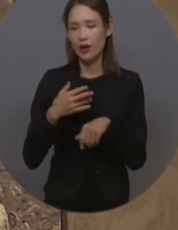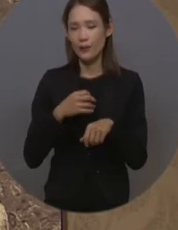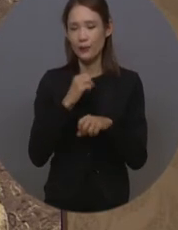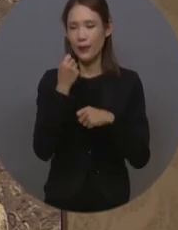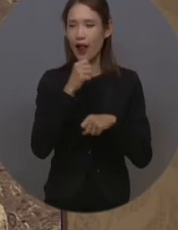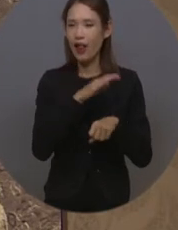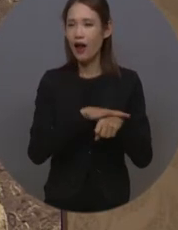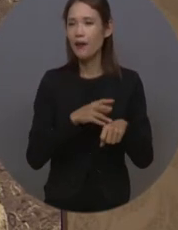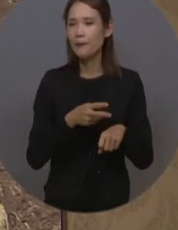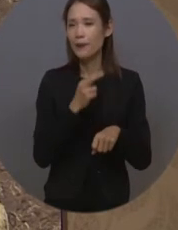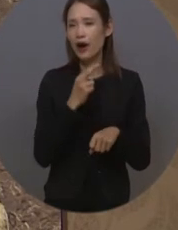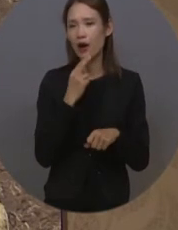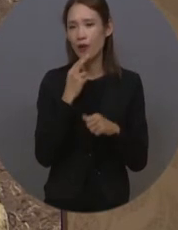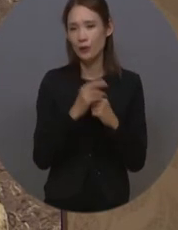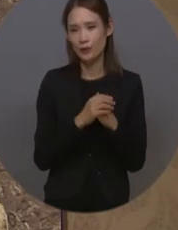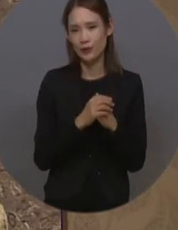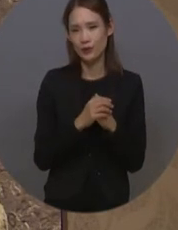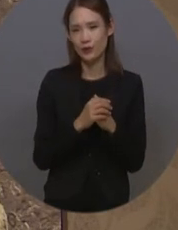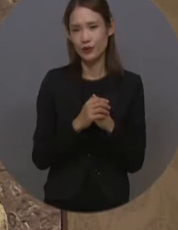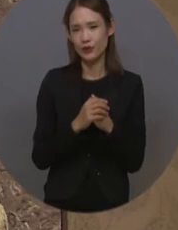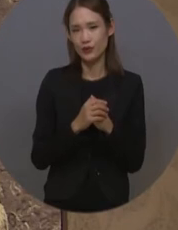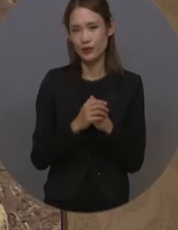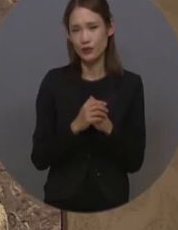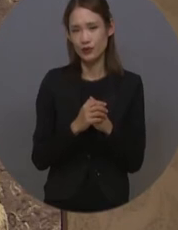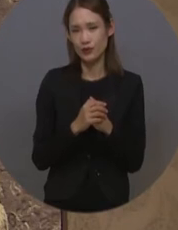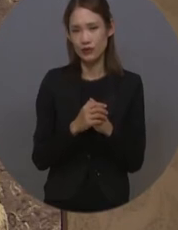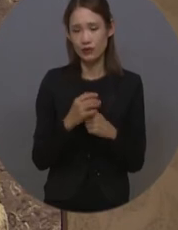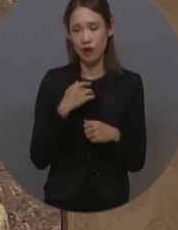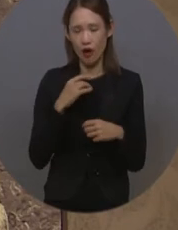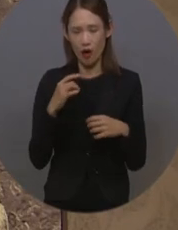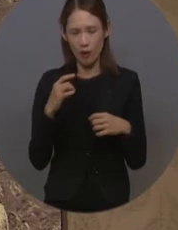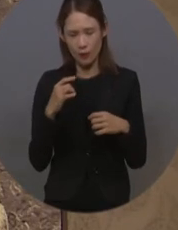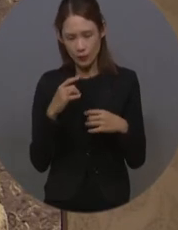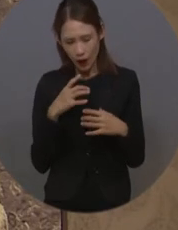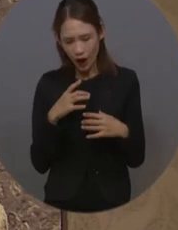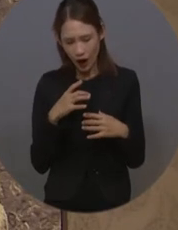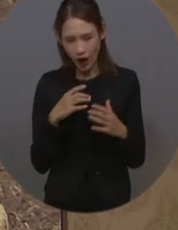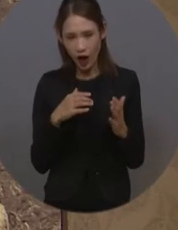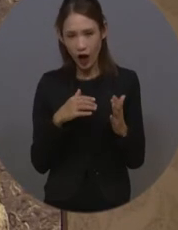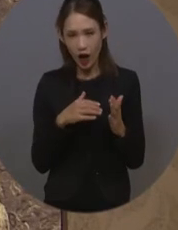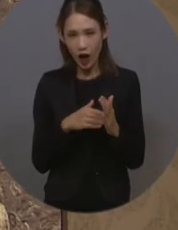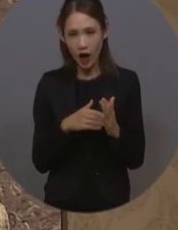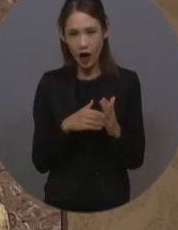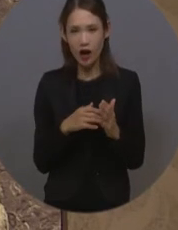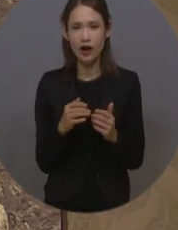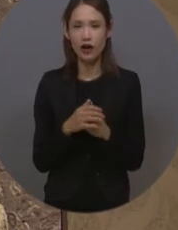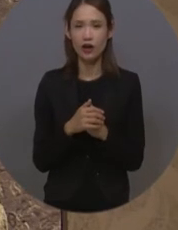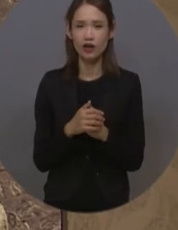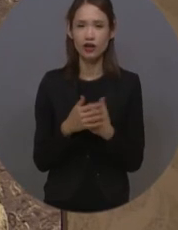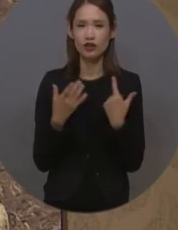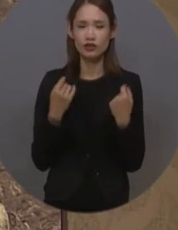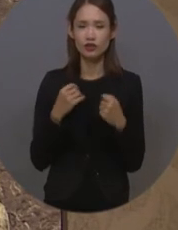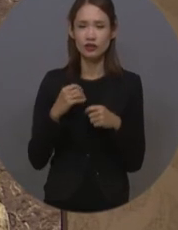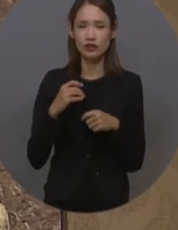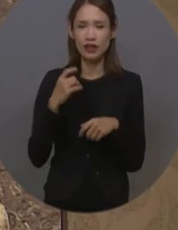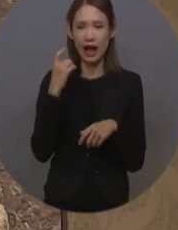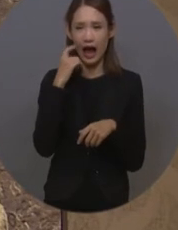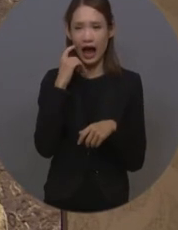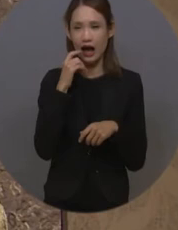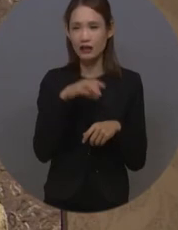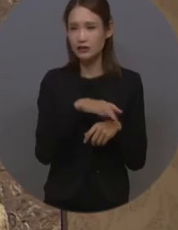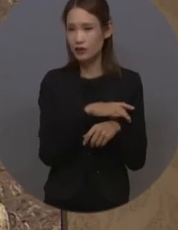분이세요. 아, 네. 근데 이게 사뭇 놀랬죠, 저희가. 예. 근데 이거 저희가 이렇게까지 의족이나 이런 것은 안